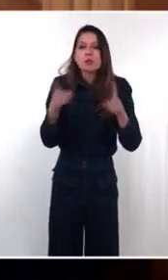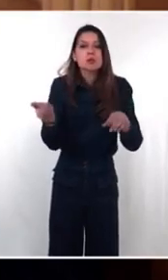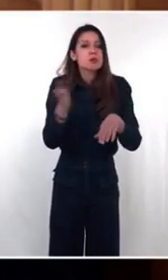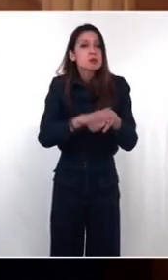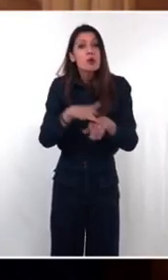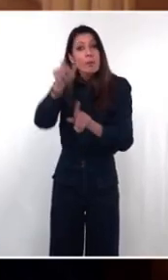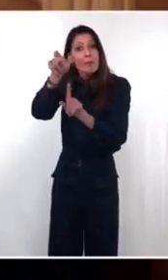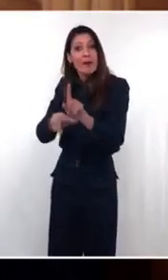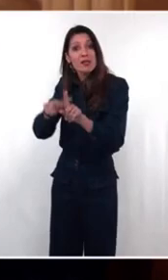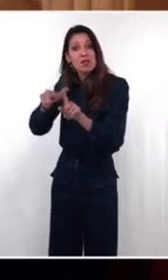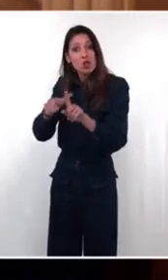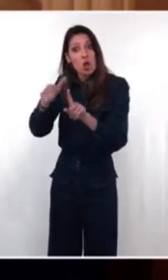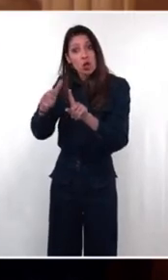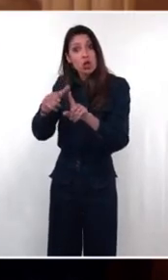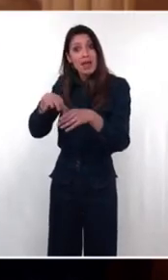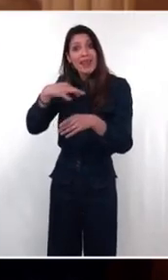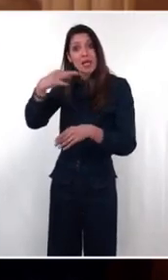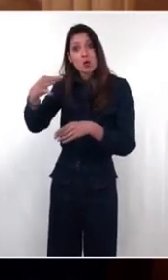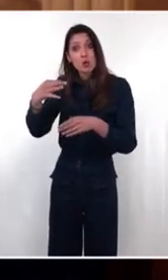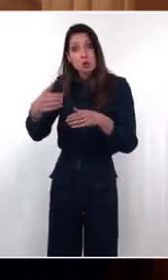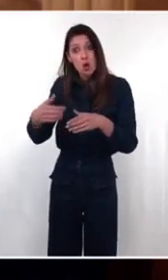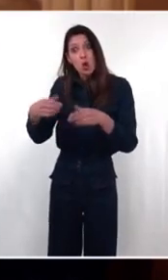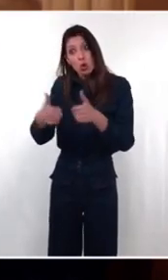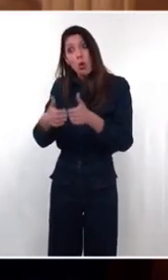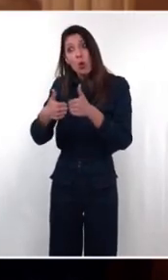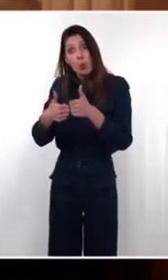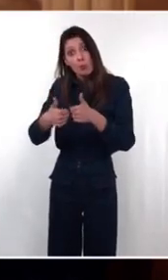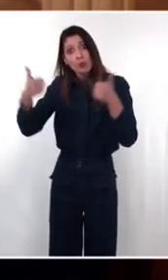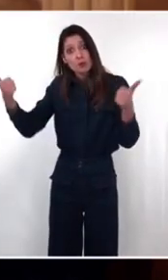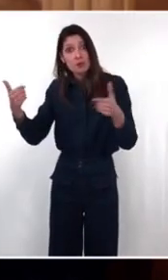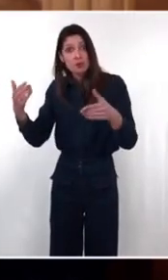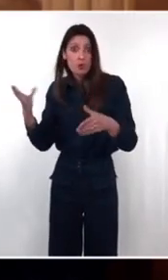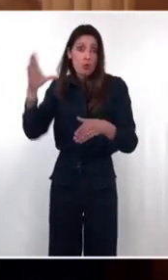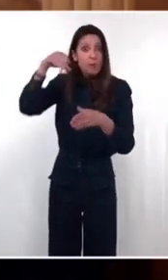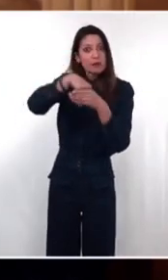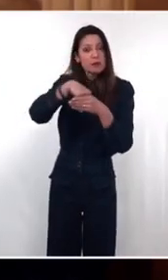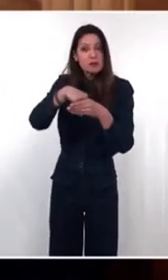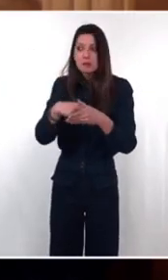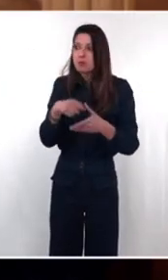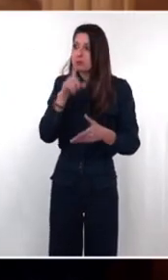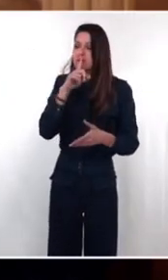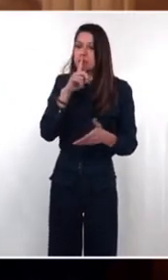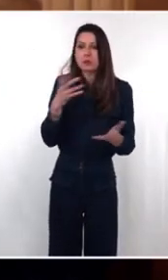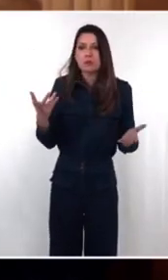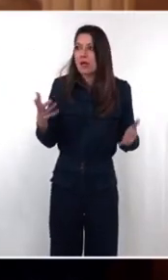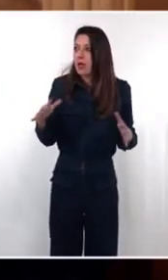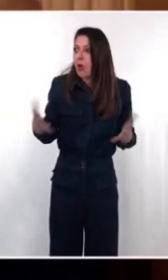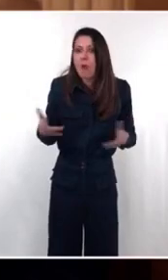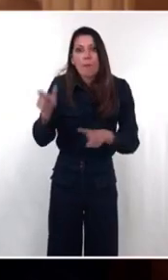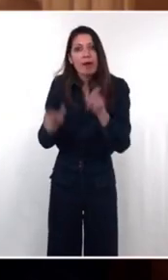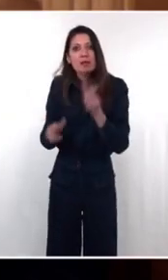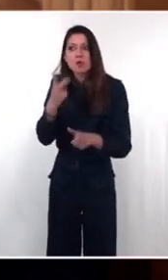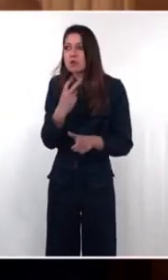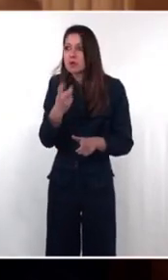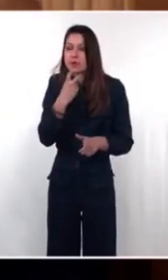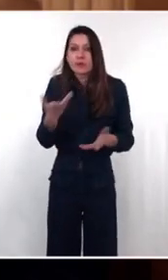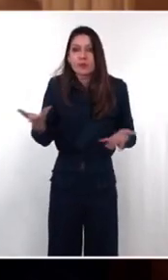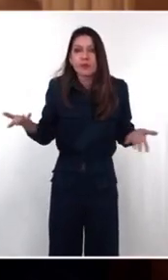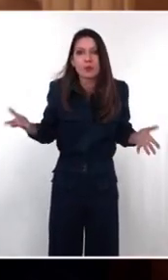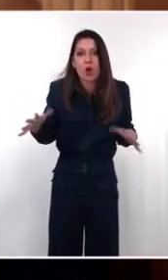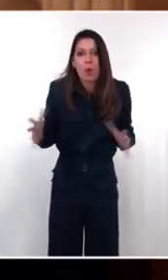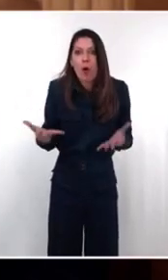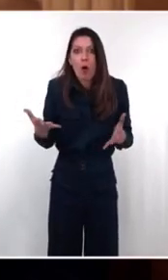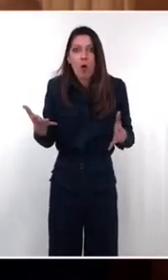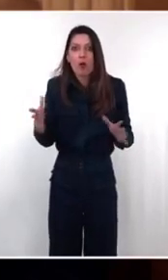élu de l'opposition y siège. Comment voulez-vous que nos concitoyens s'y retrouvent? Non mais attendez, les critiques, elles sont multiples, diverses et